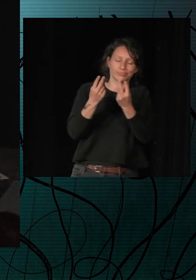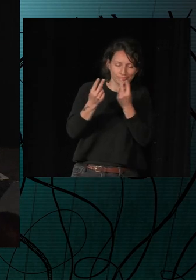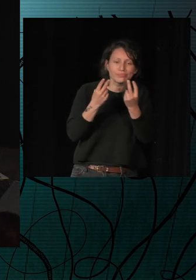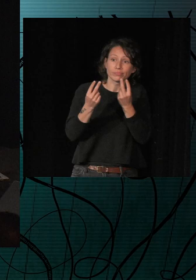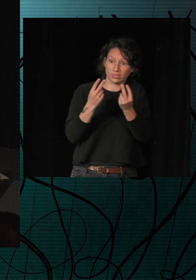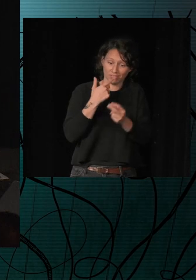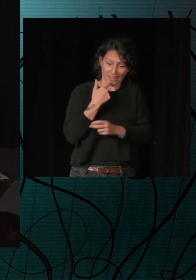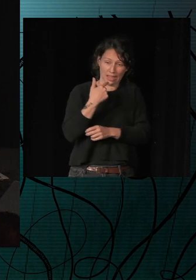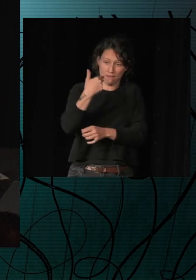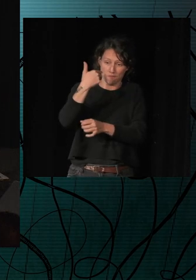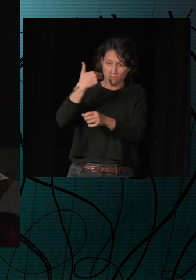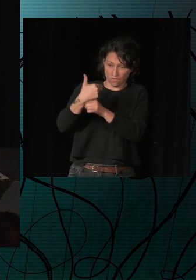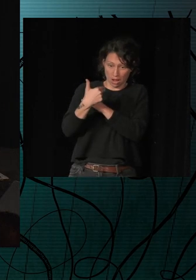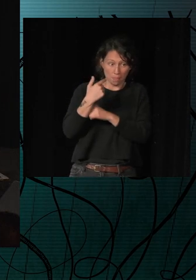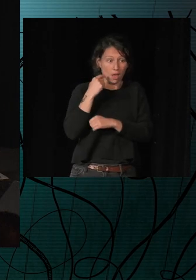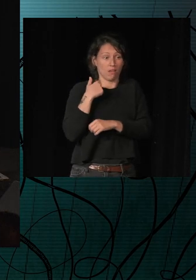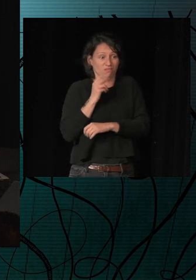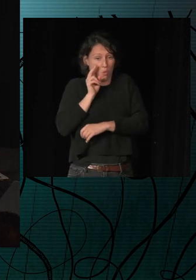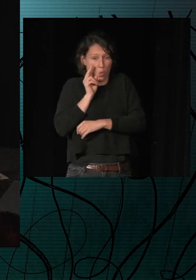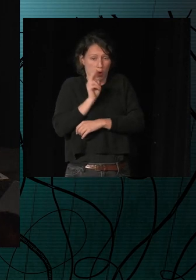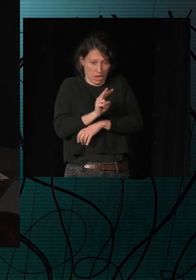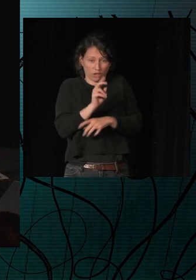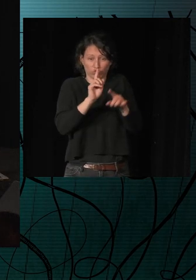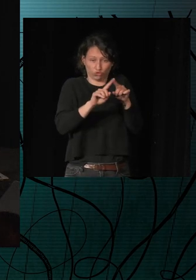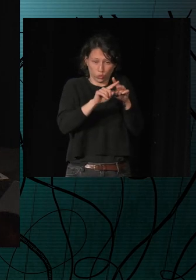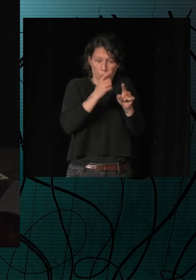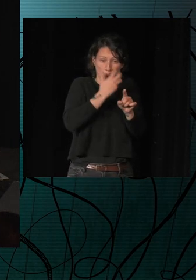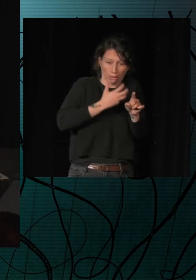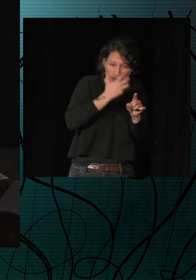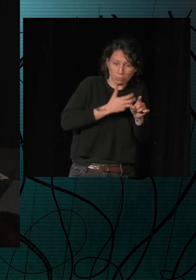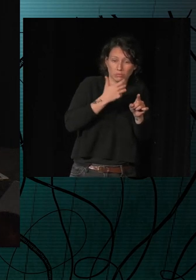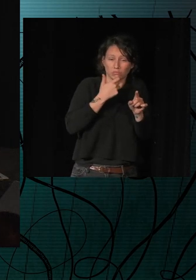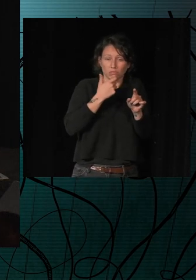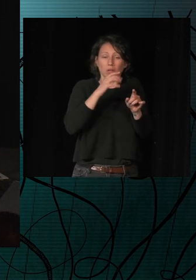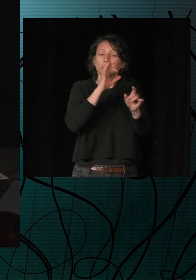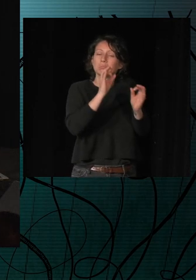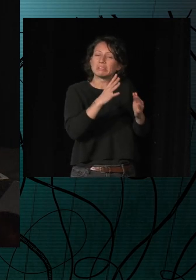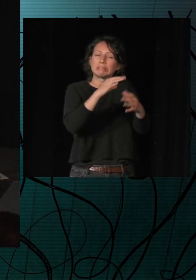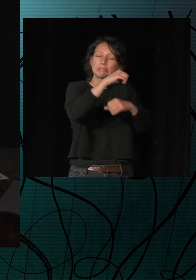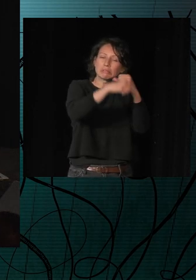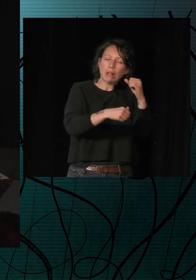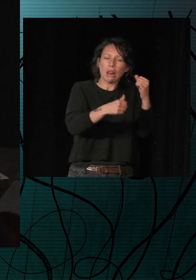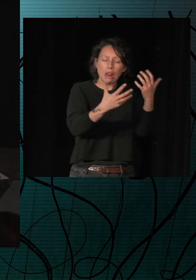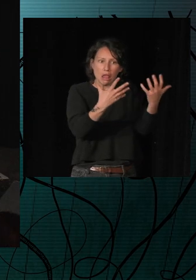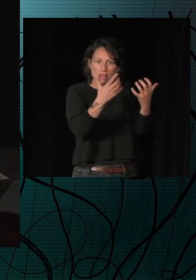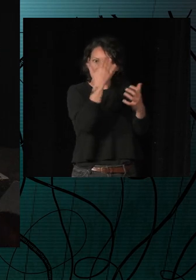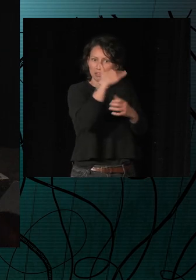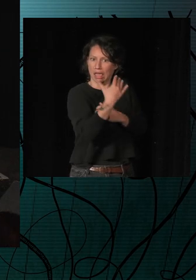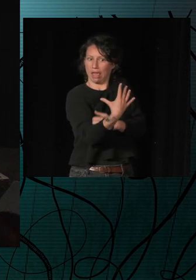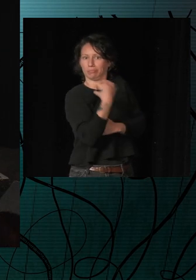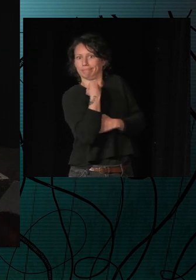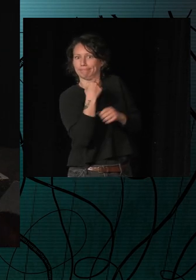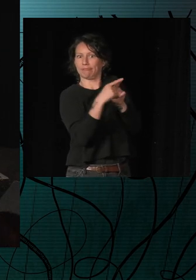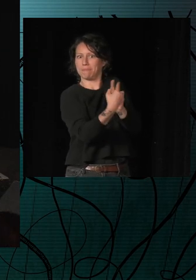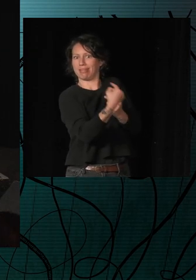trucs horribles donc on va arriver dans un décor qui est en plus un peu expressionniste très noir et blanc contrasté et tout et donc on va se faire attaquer mais euh